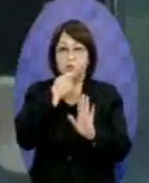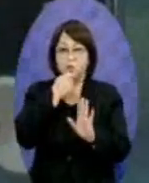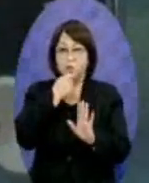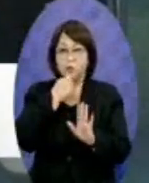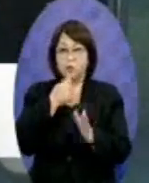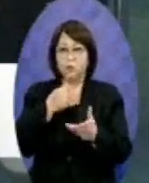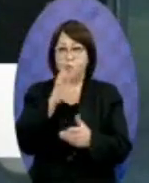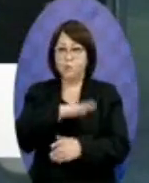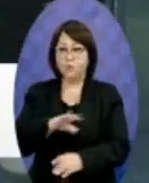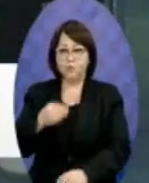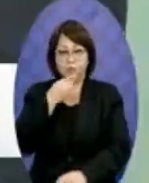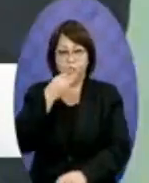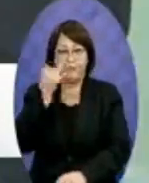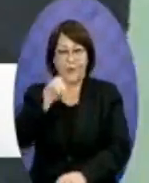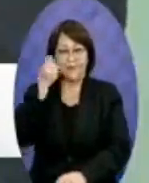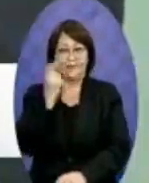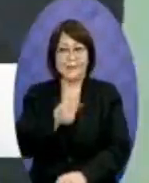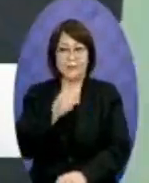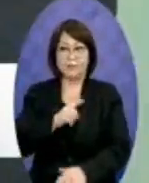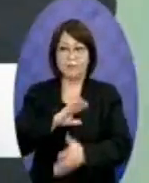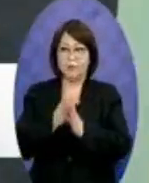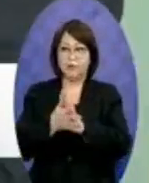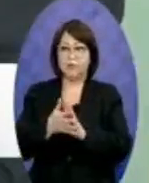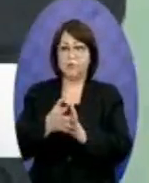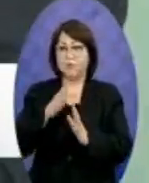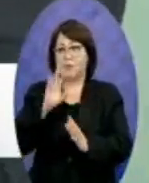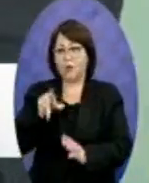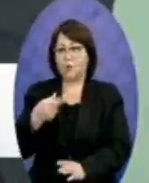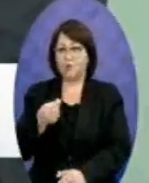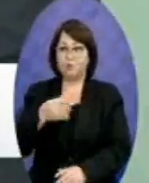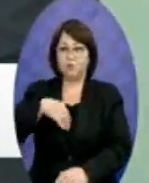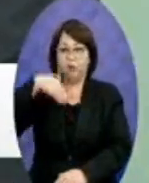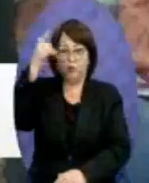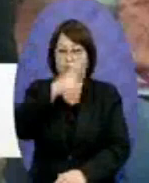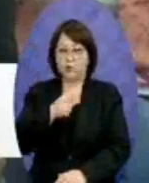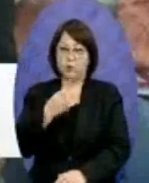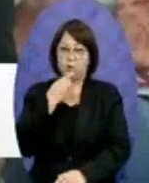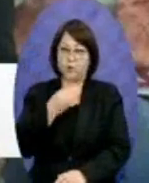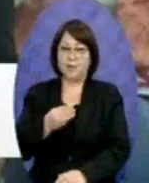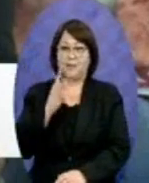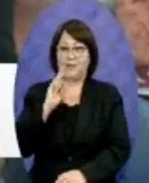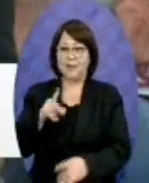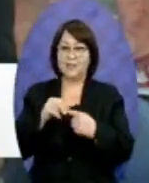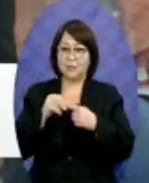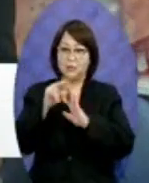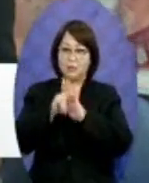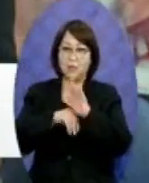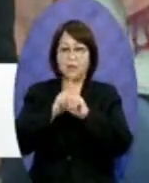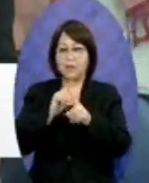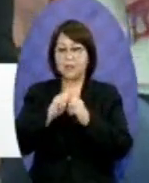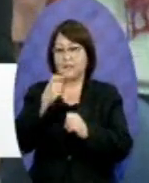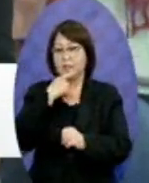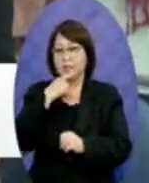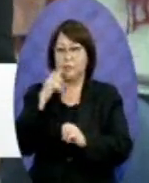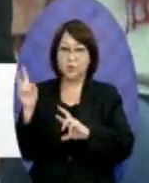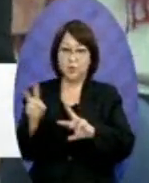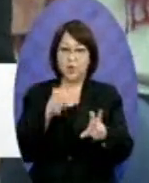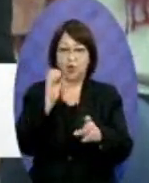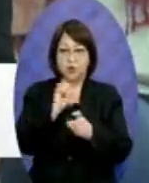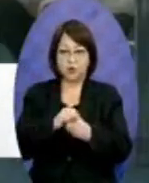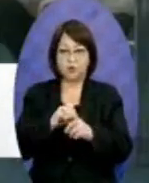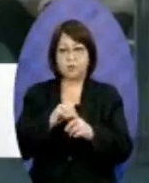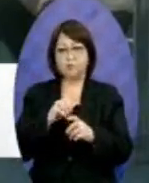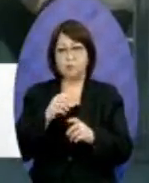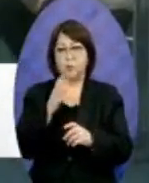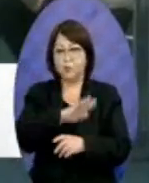хүүхдүүдийг шударга бай гэж хүмүүжүүлдэгч бодит байдал дээр томчууд шударга байх зарчмаа биелүүлдэггүй гэж байна. Судлагаанд хамрагдсан нийт хүүхдүүдийн